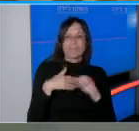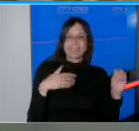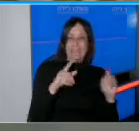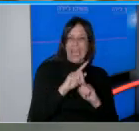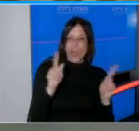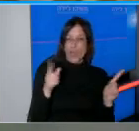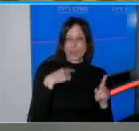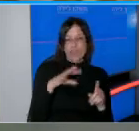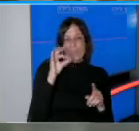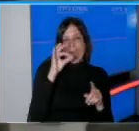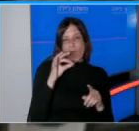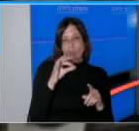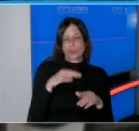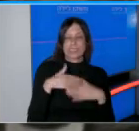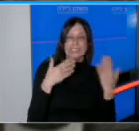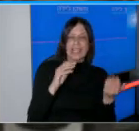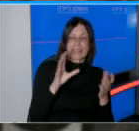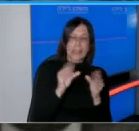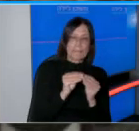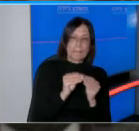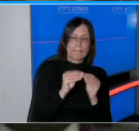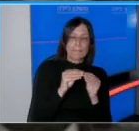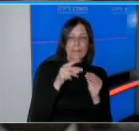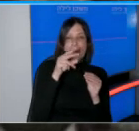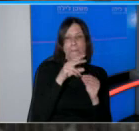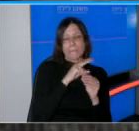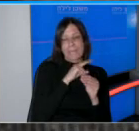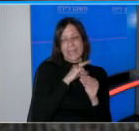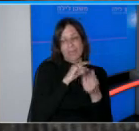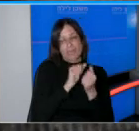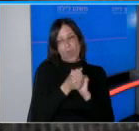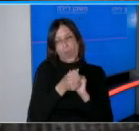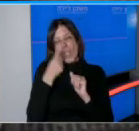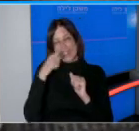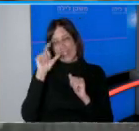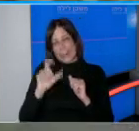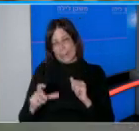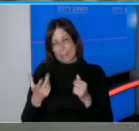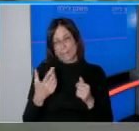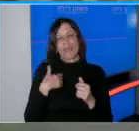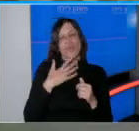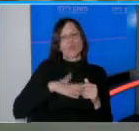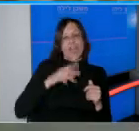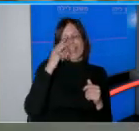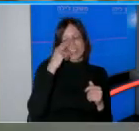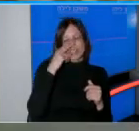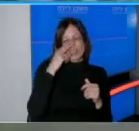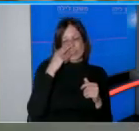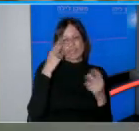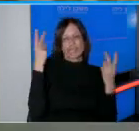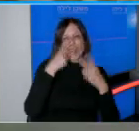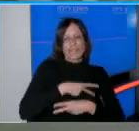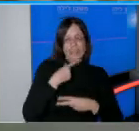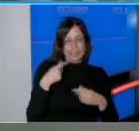צעד, אם זה עם הבריטים ואם זה עם האיטלקים. ואני רוצה לנסות לפענח